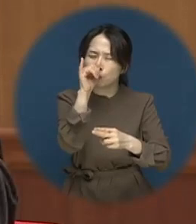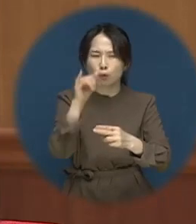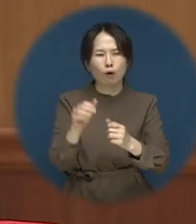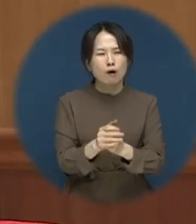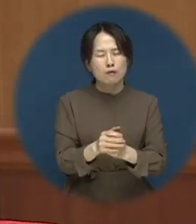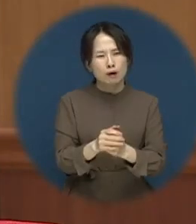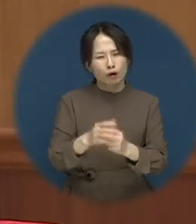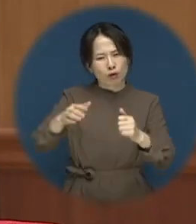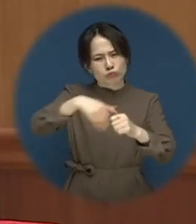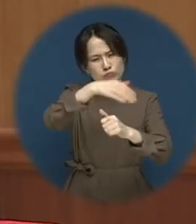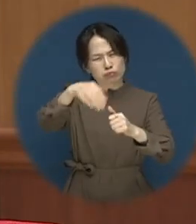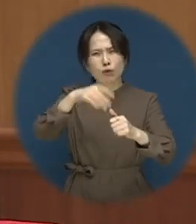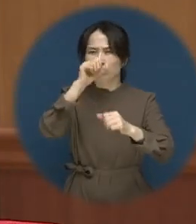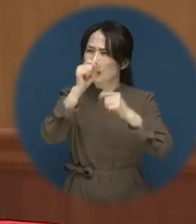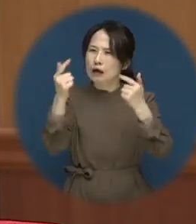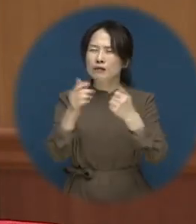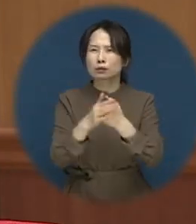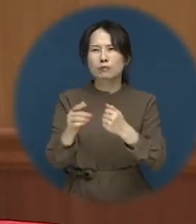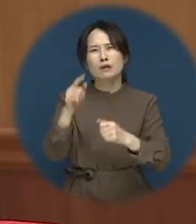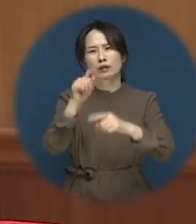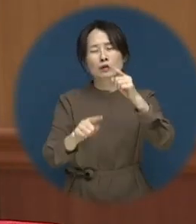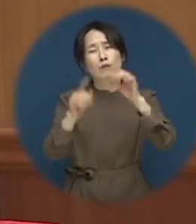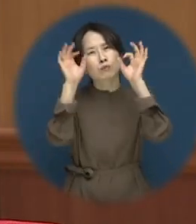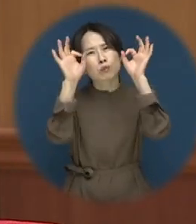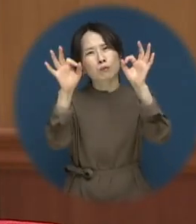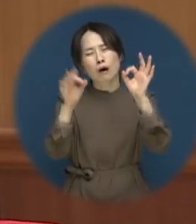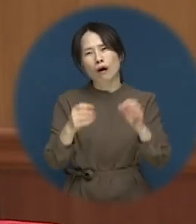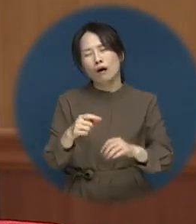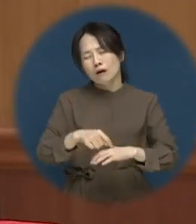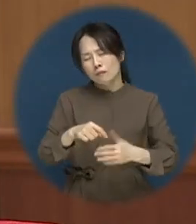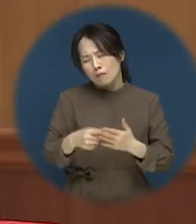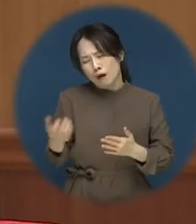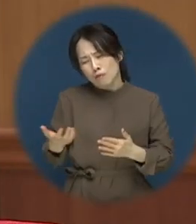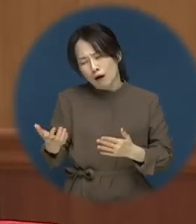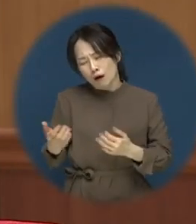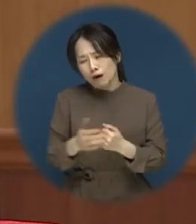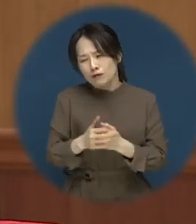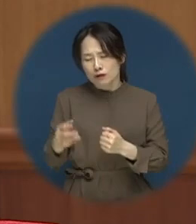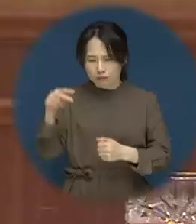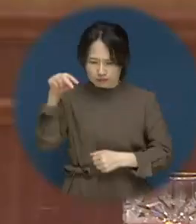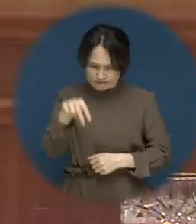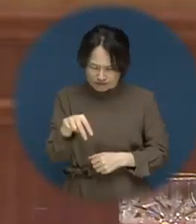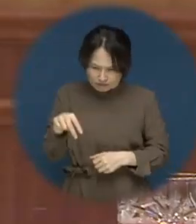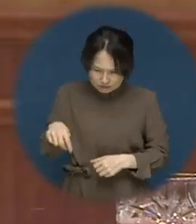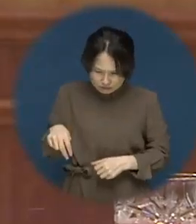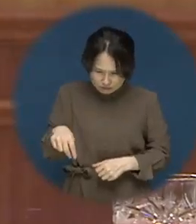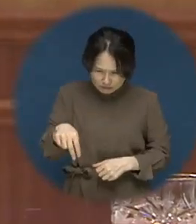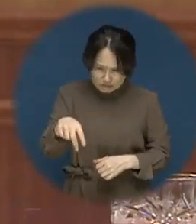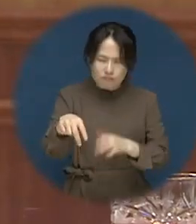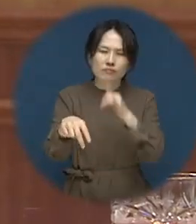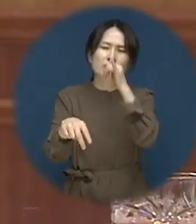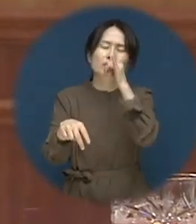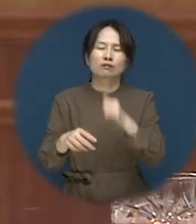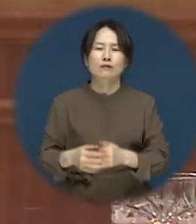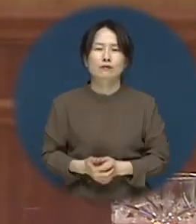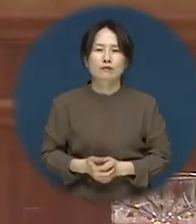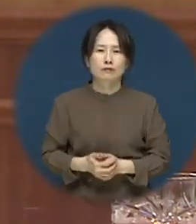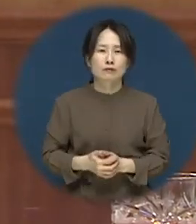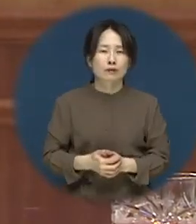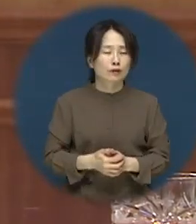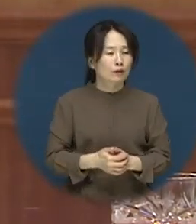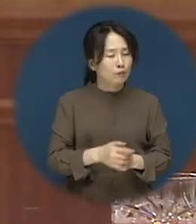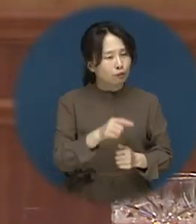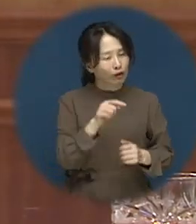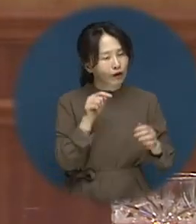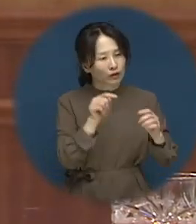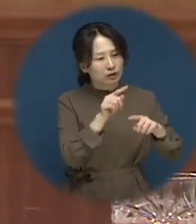예. 그 이렇게 쳐다보면 가슴이 아파요. 그래서 땅을 쳐다보고 다닐 때가 많습니다. 아. 딱 가서 보시면 또 이렇게 두들겨 보거나